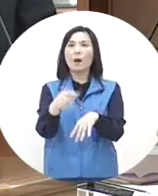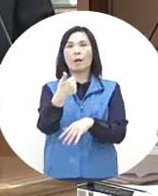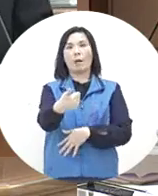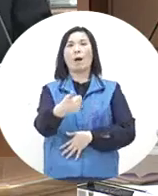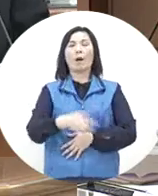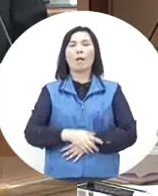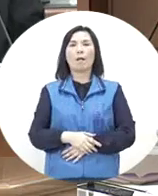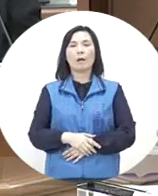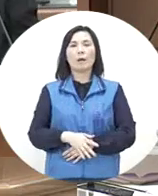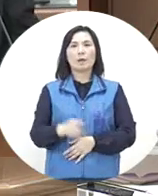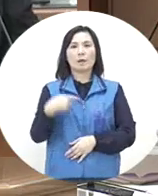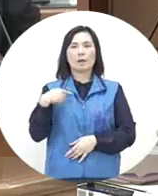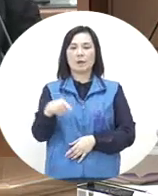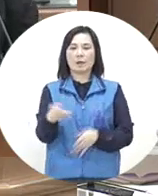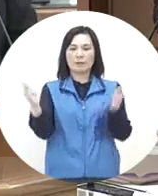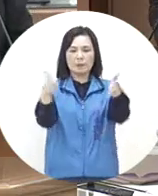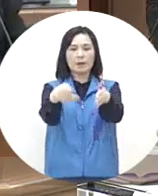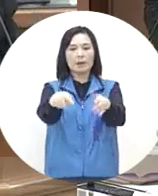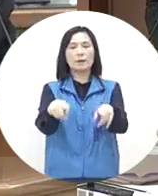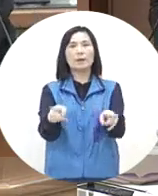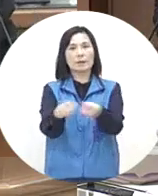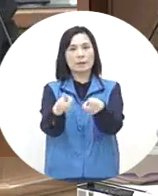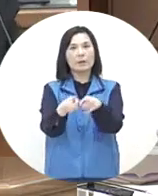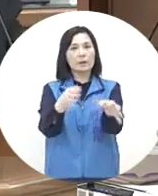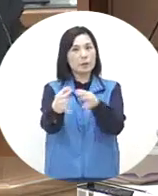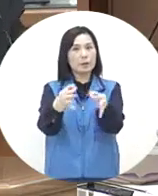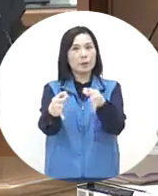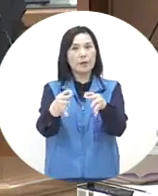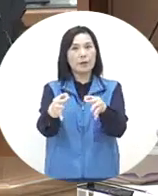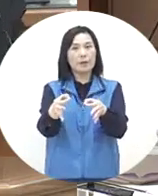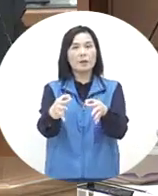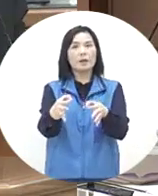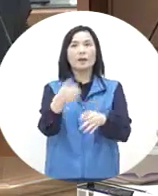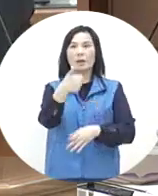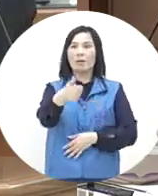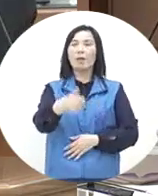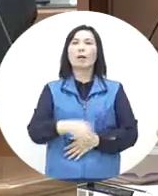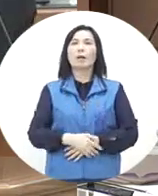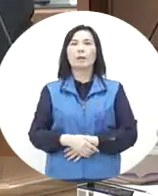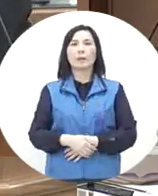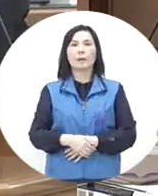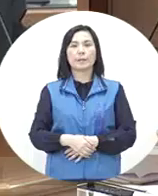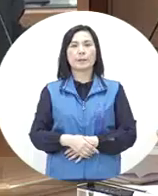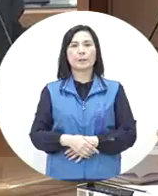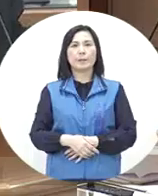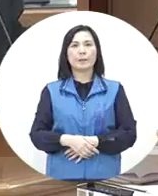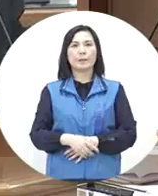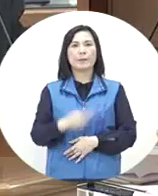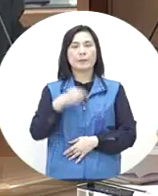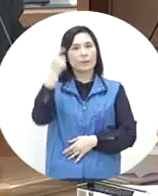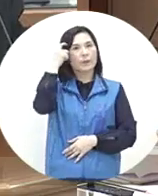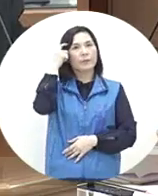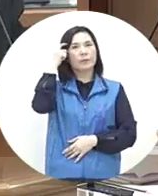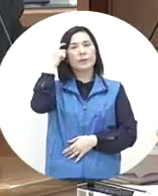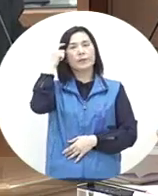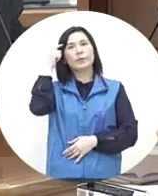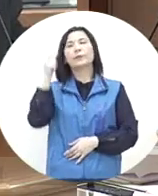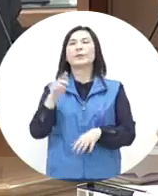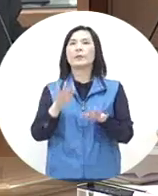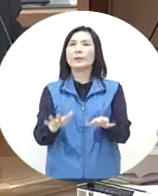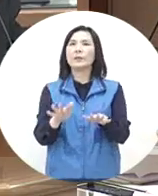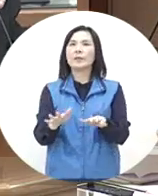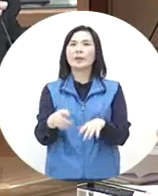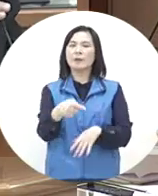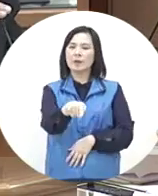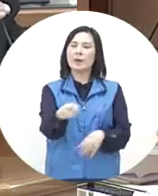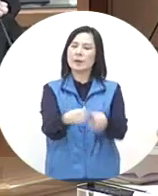到这个庶民经济， 对啊， 让夜市。 其实我三十六万，我那么靠你庶民经济啦。我刚刚咱这个受创最少就是庶民